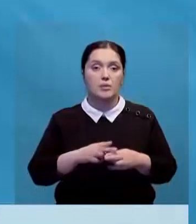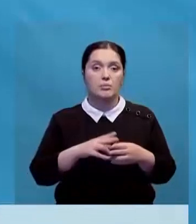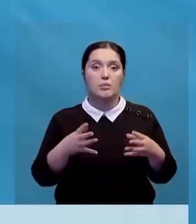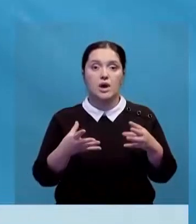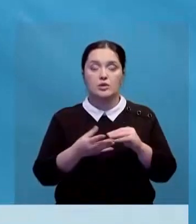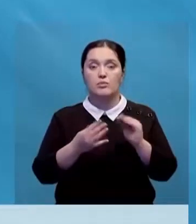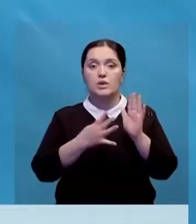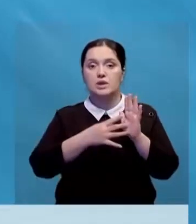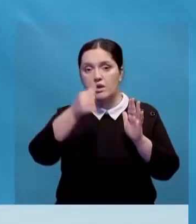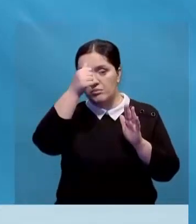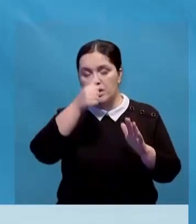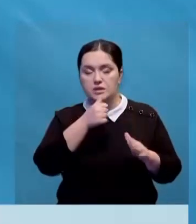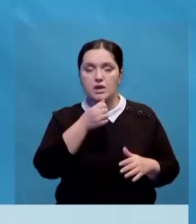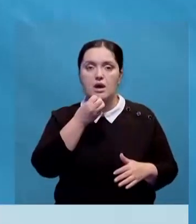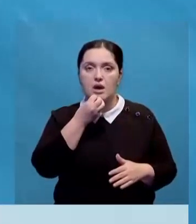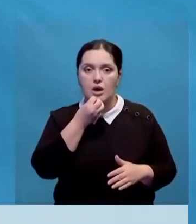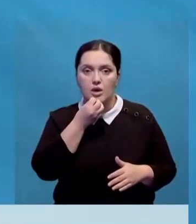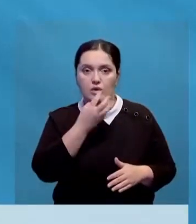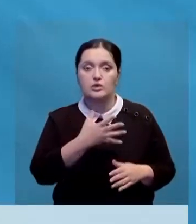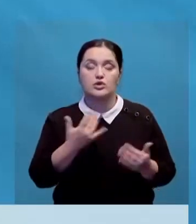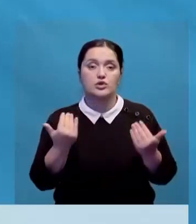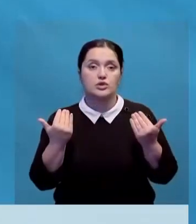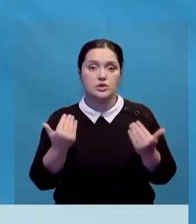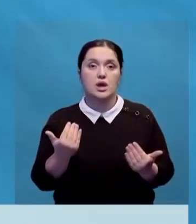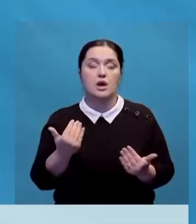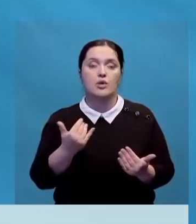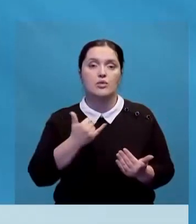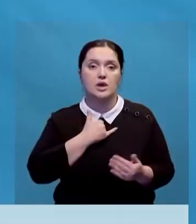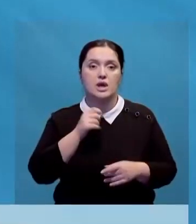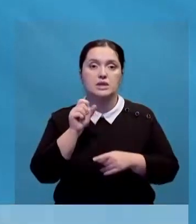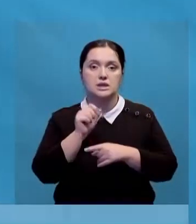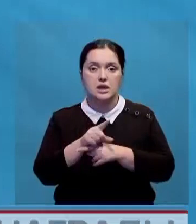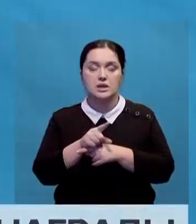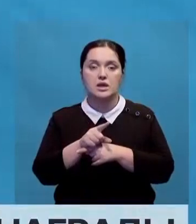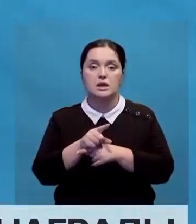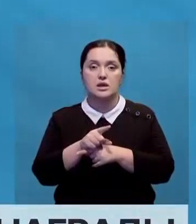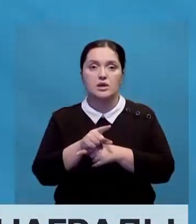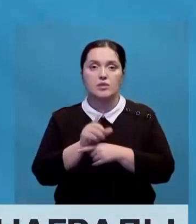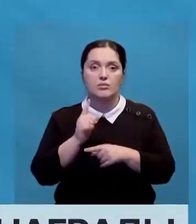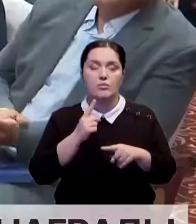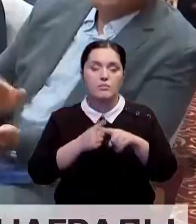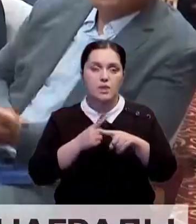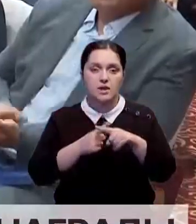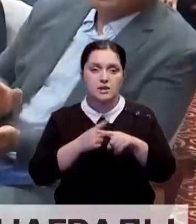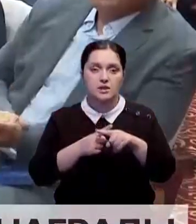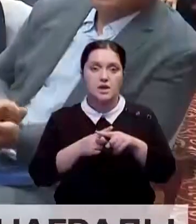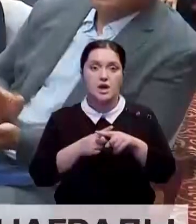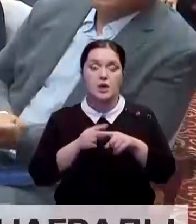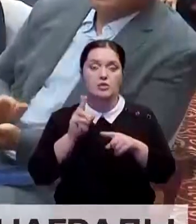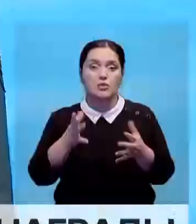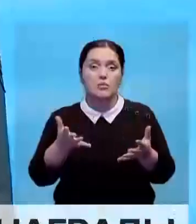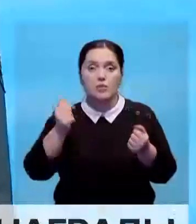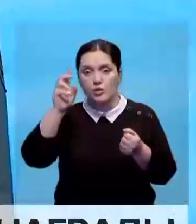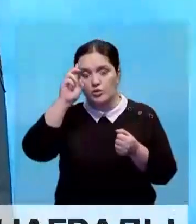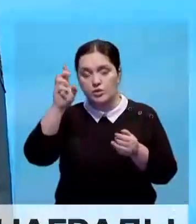показывает хорошие результаты. Теперь наша задача до конца года удержать эту положительную динамику. Кроме тех, кто получил